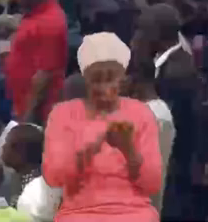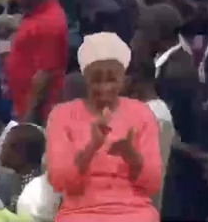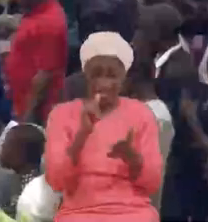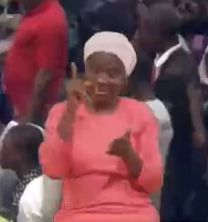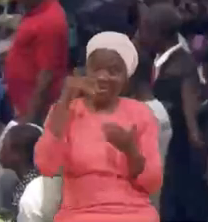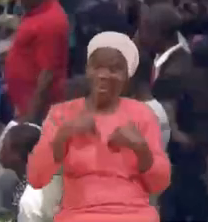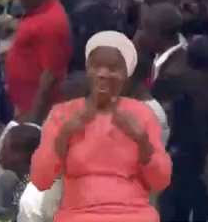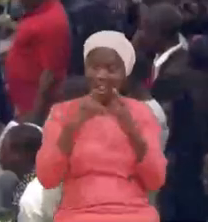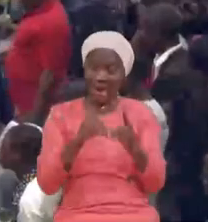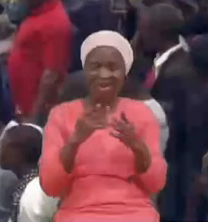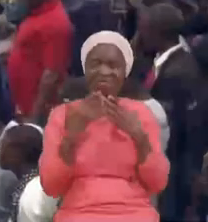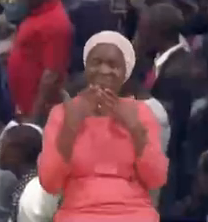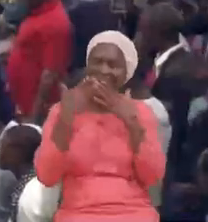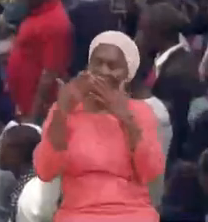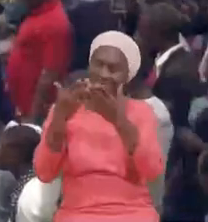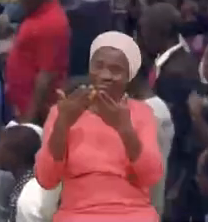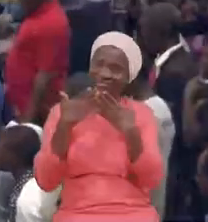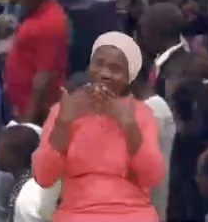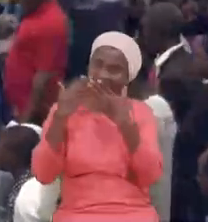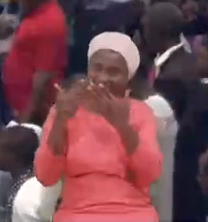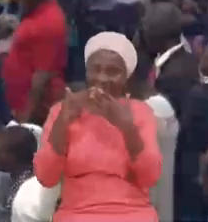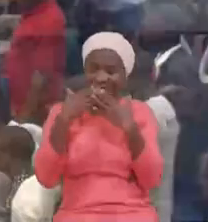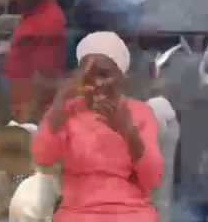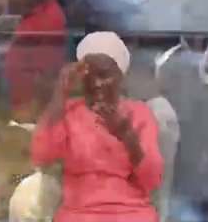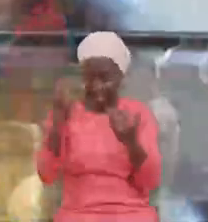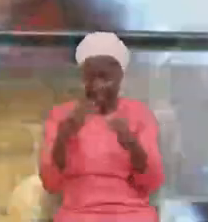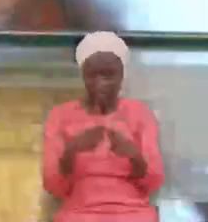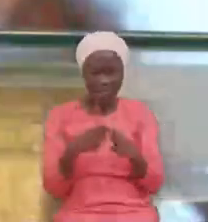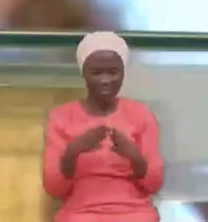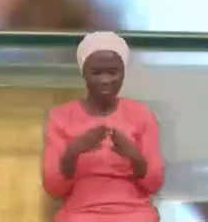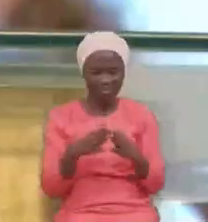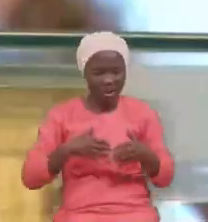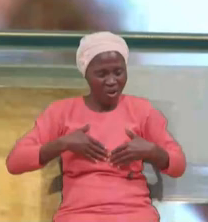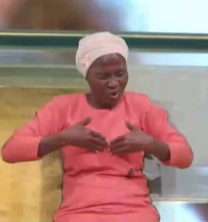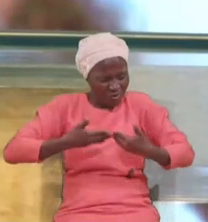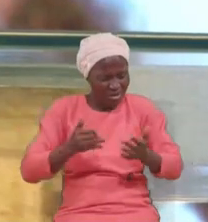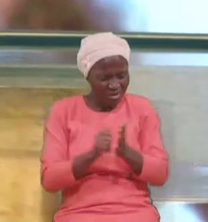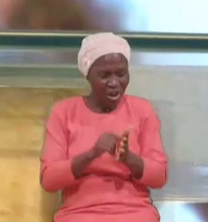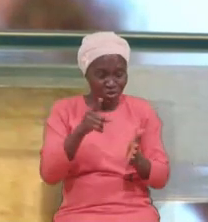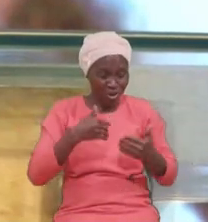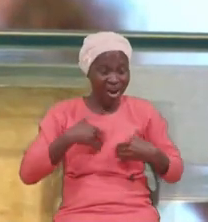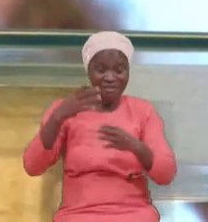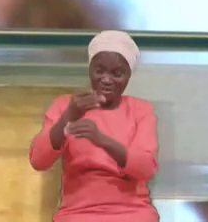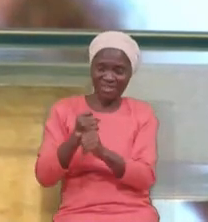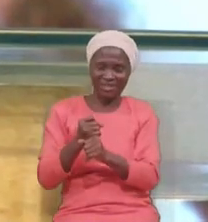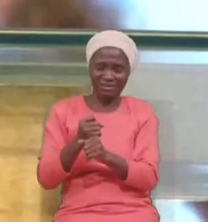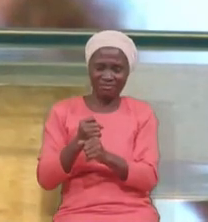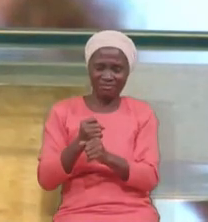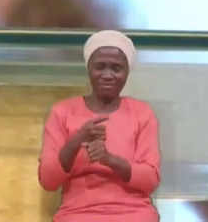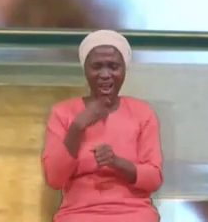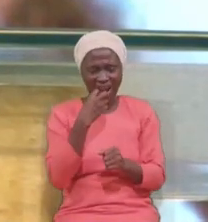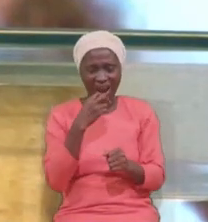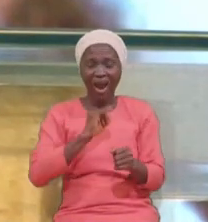Remerciez-le maintenant. Remerciez-le maintenant. Remerciez-le maintenant. Remerciez-le maintenant, je